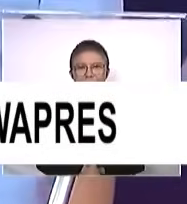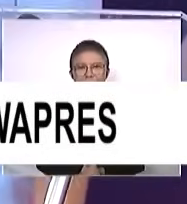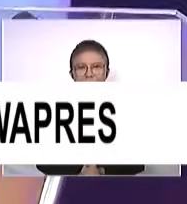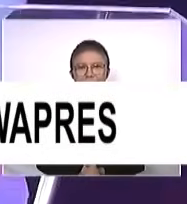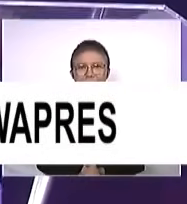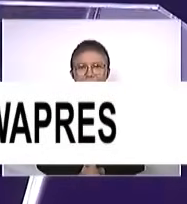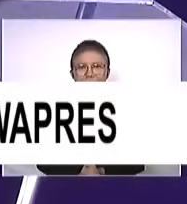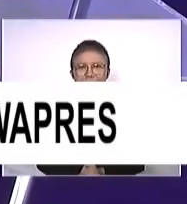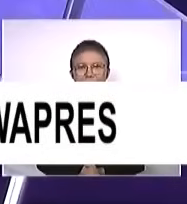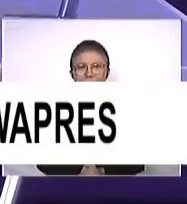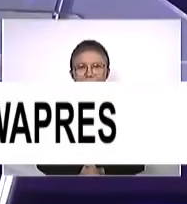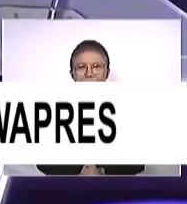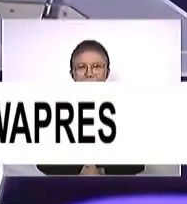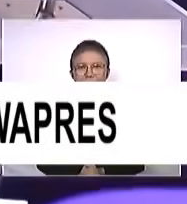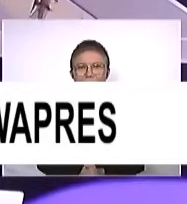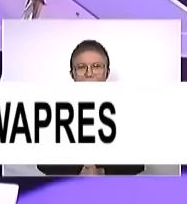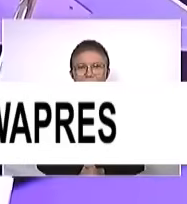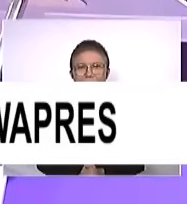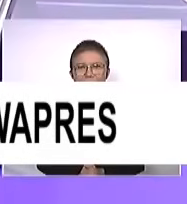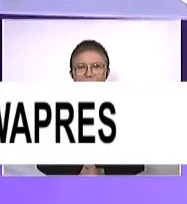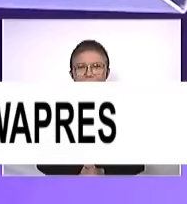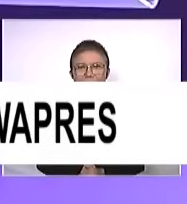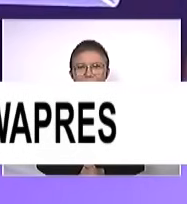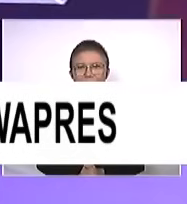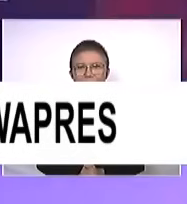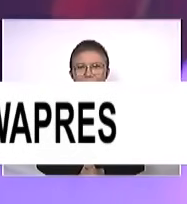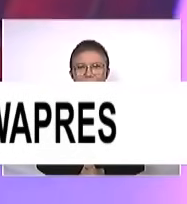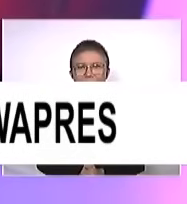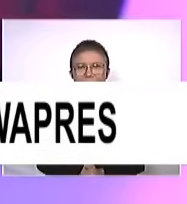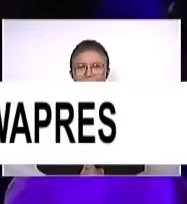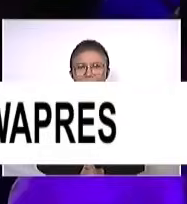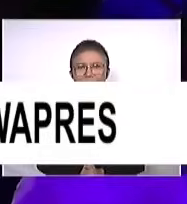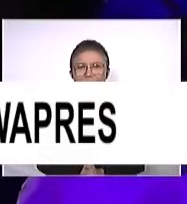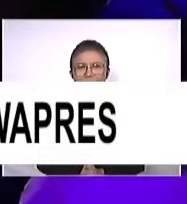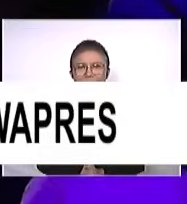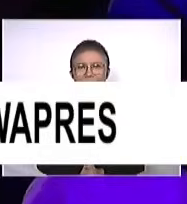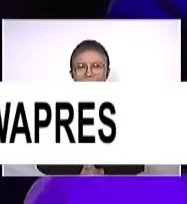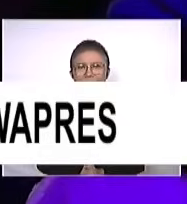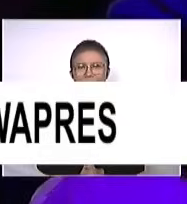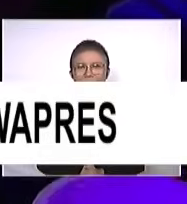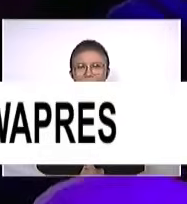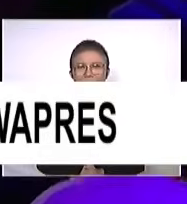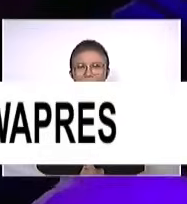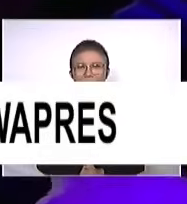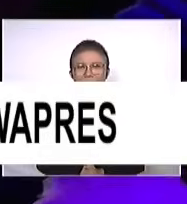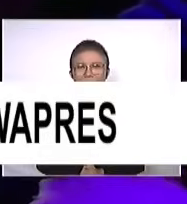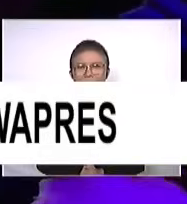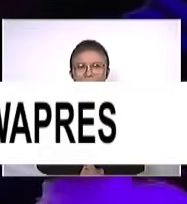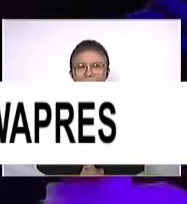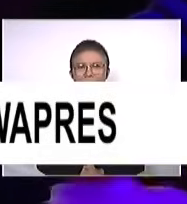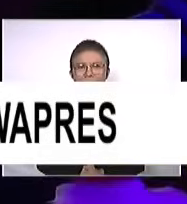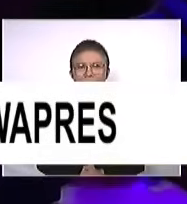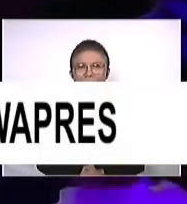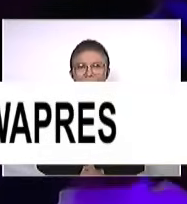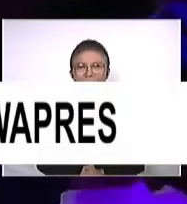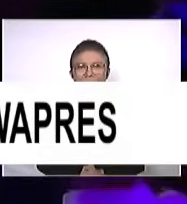atau poin dari para apa unded Po itu sehingga ya bisa memilih Prabowo Gibran di situ sebenarnya